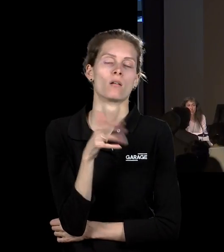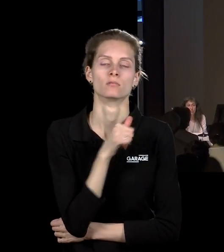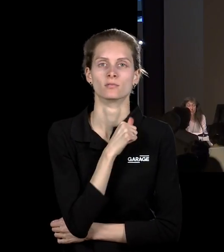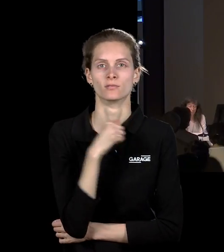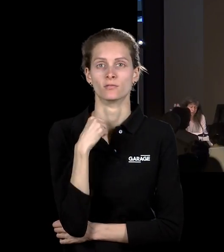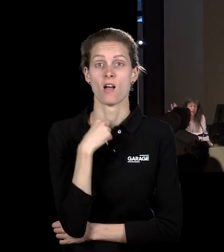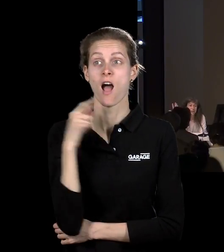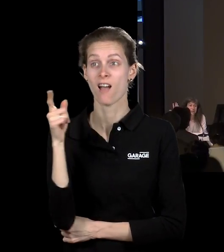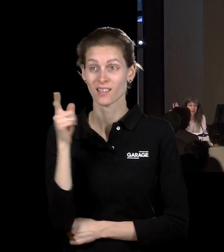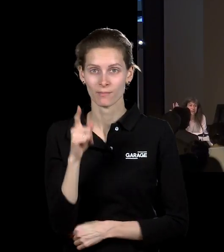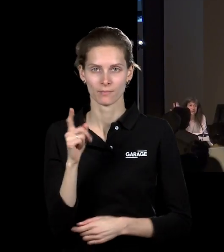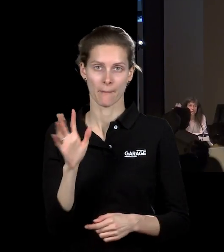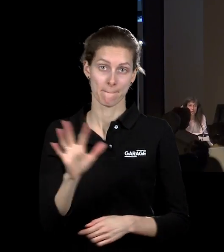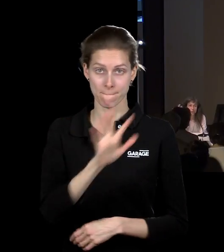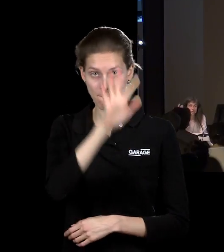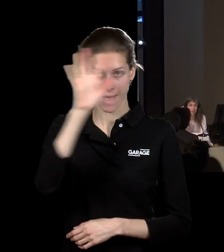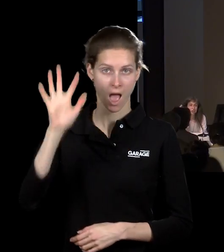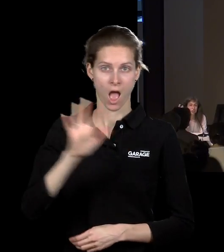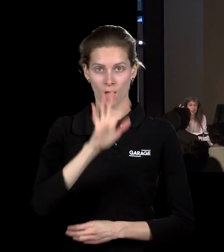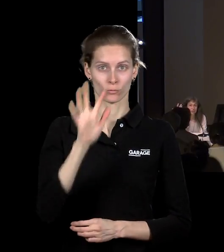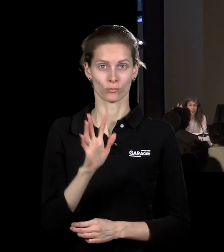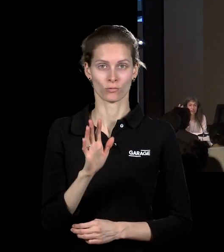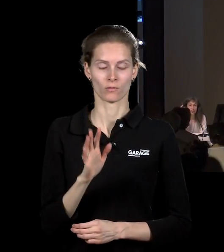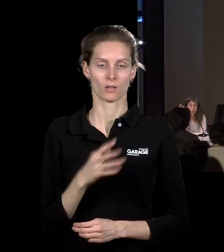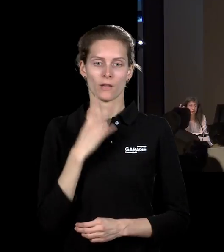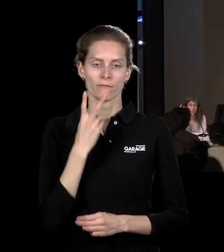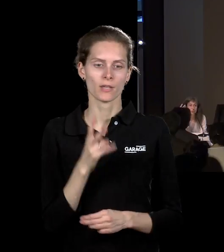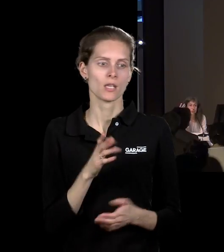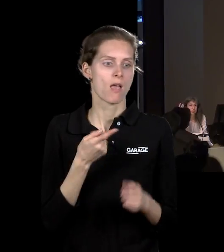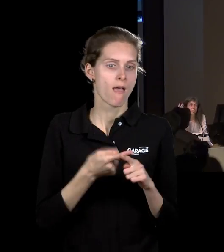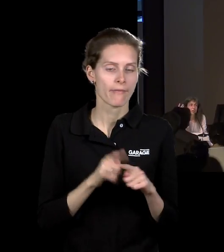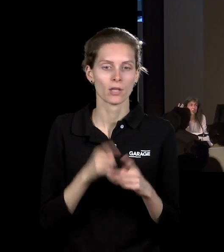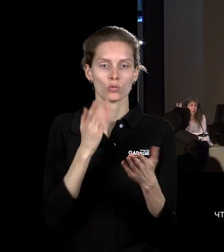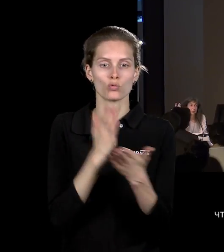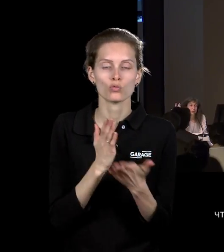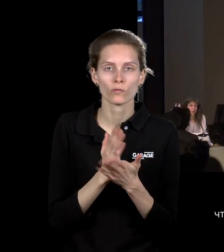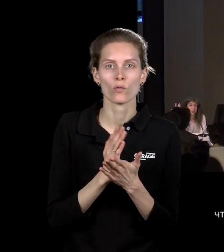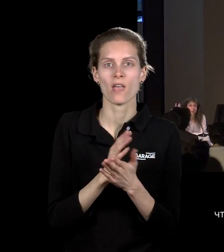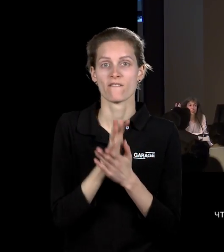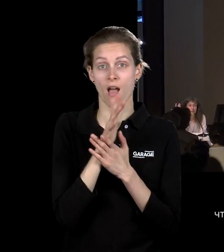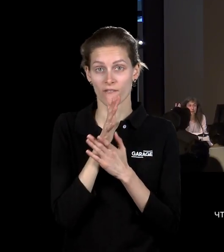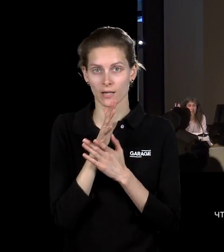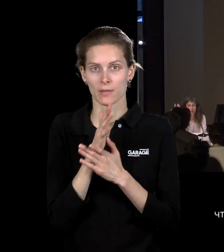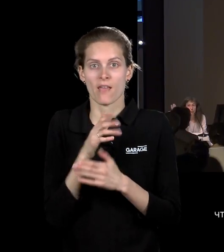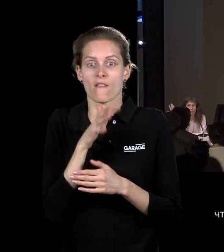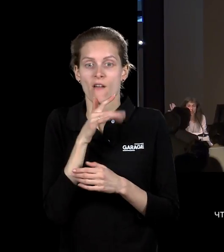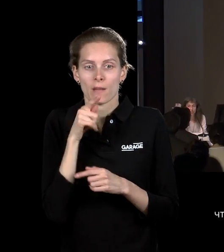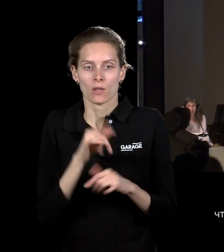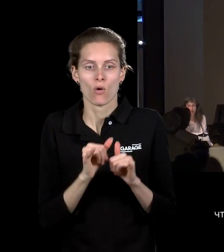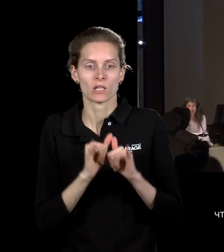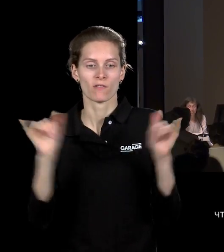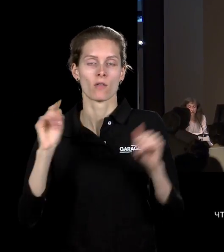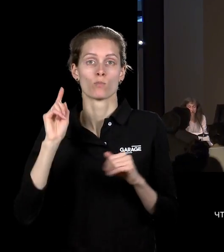этим целый день. Ты должен увидеть, что это произведение существует во времени, и что во времени оно развивается, потому